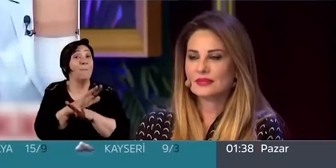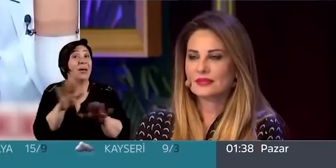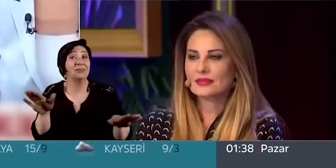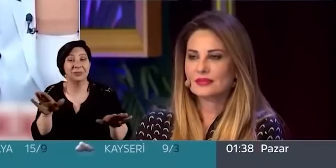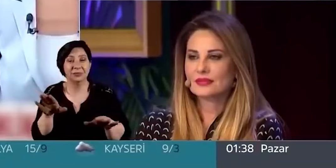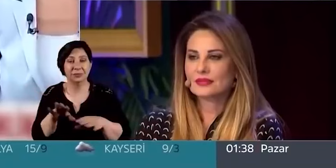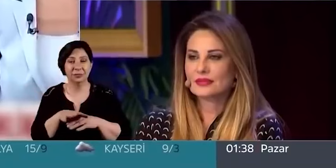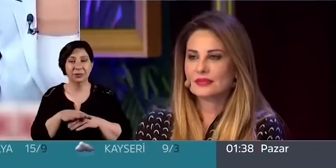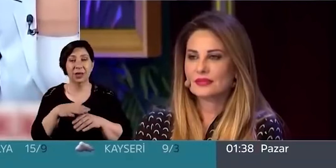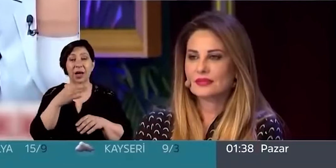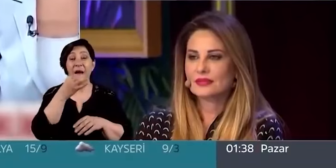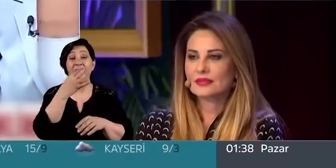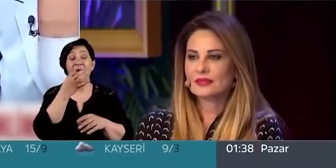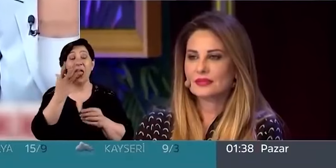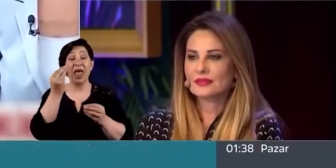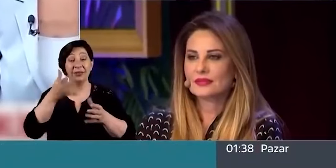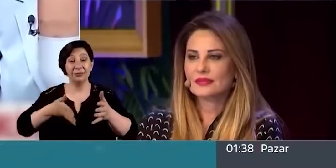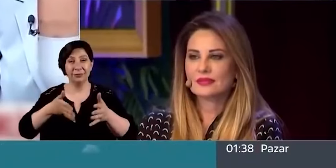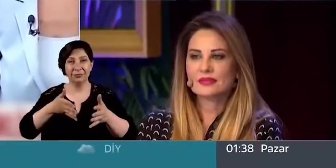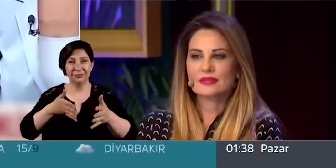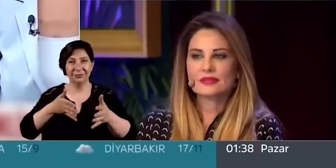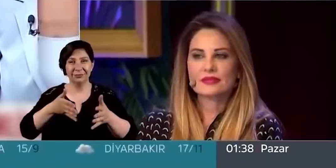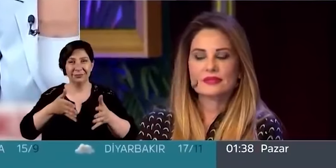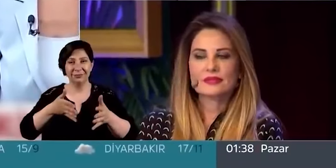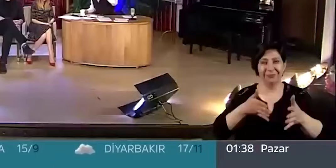mı? Ankara'nın en işlek caddelerinden...